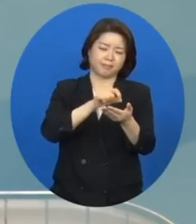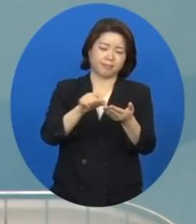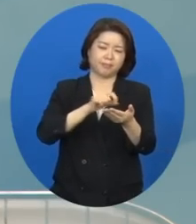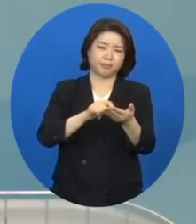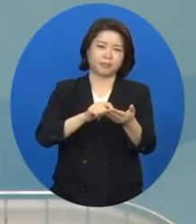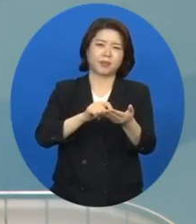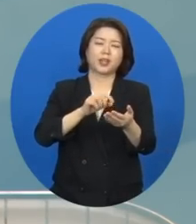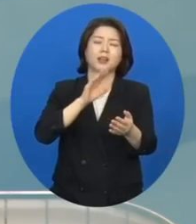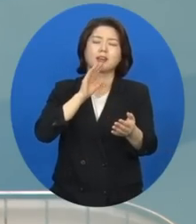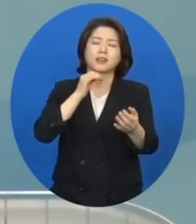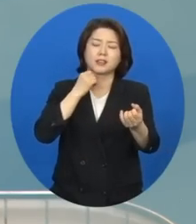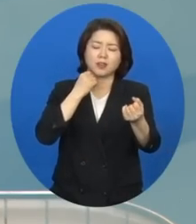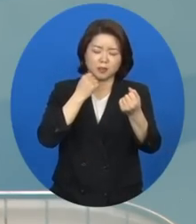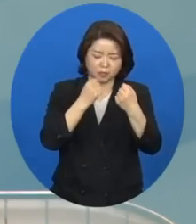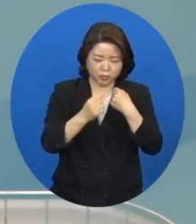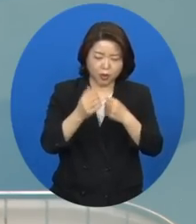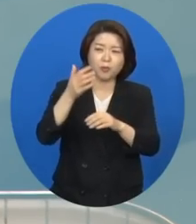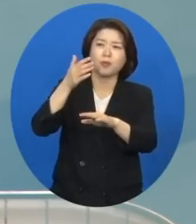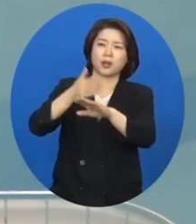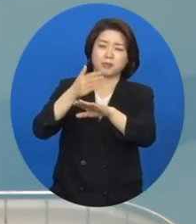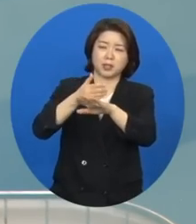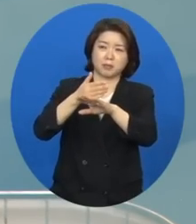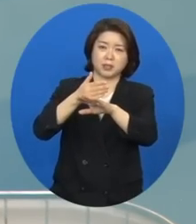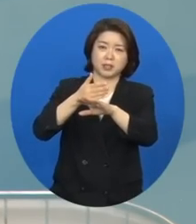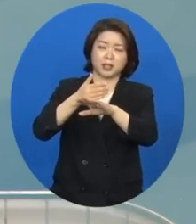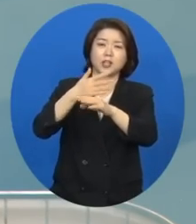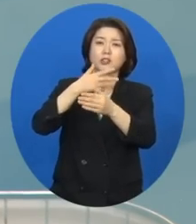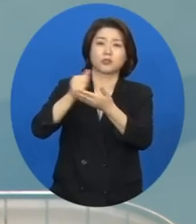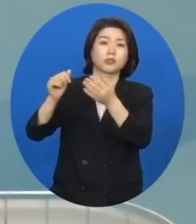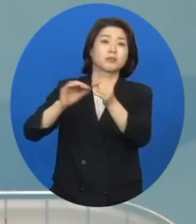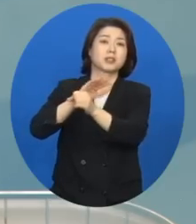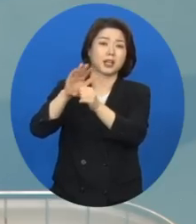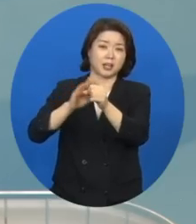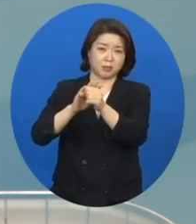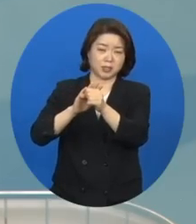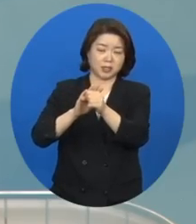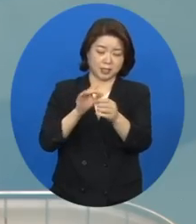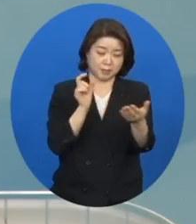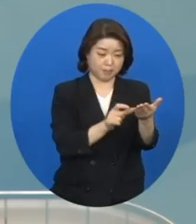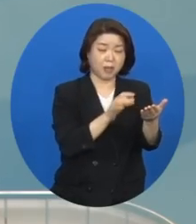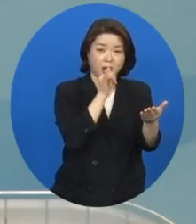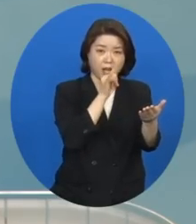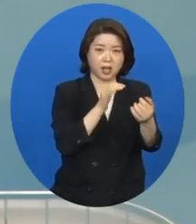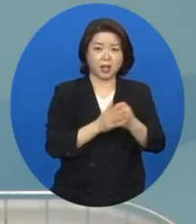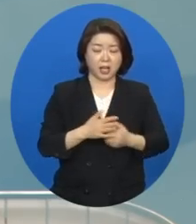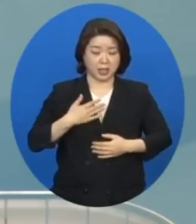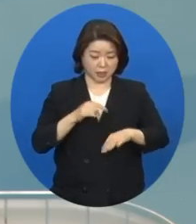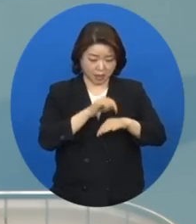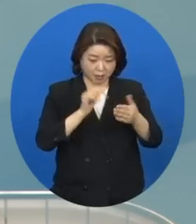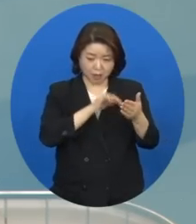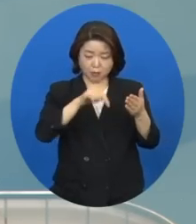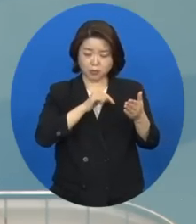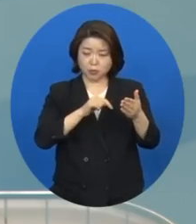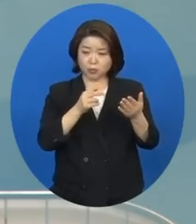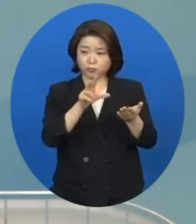그래도 주님 감사합니다. 주님 사랑합니다. 제 마음은 아직 해결되지 않았습니다.